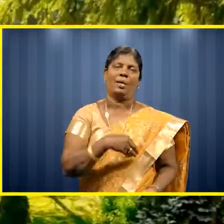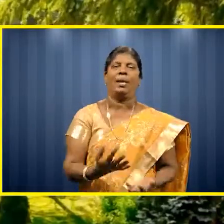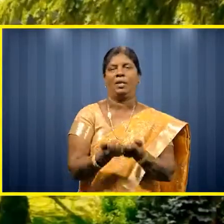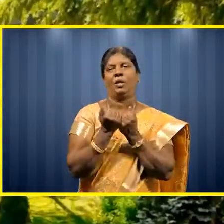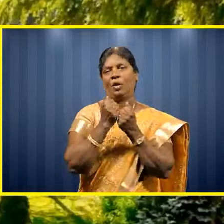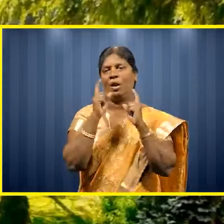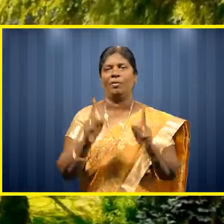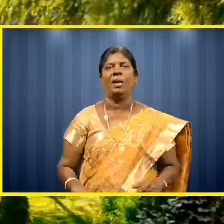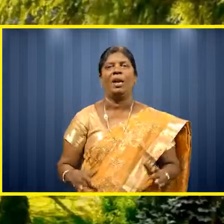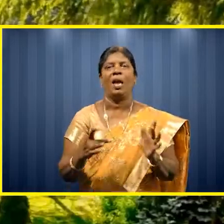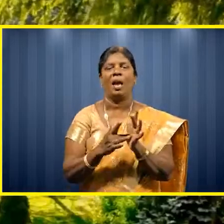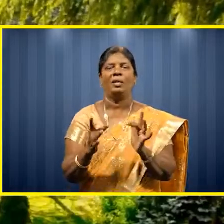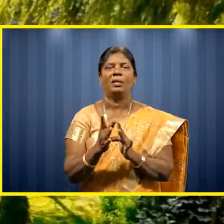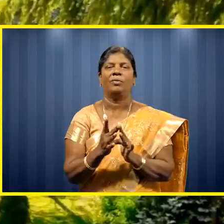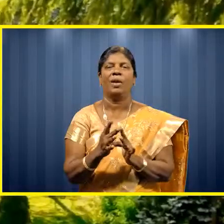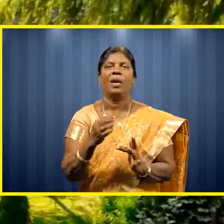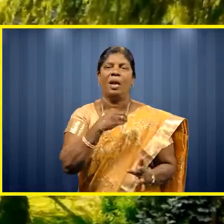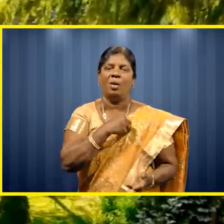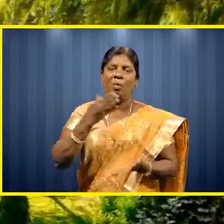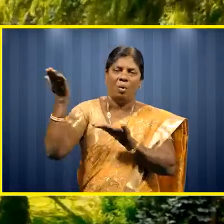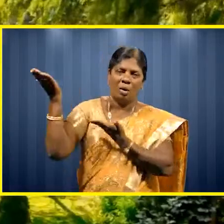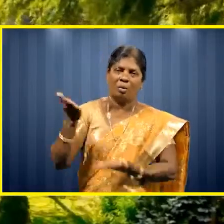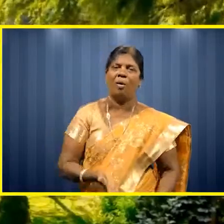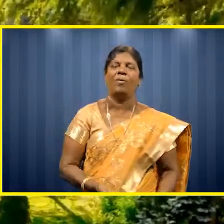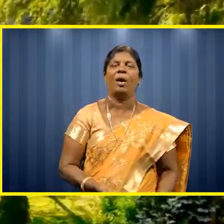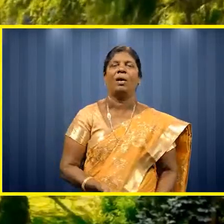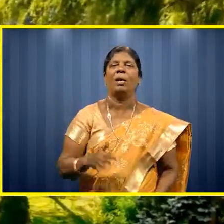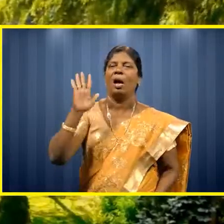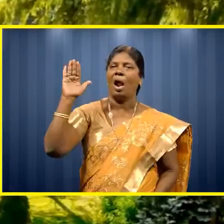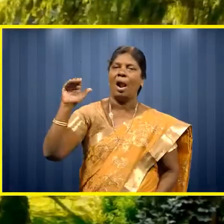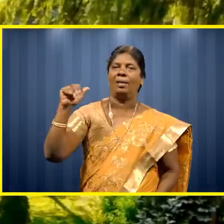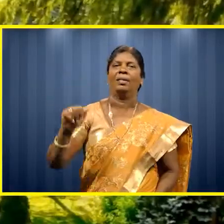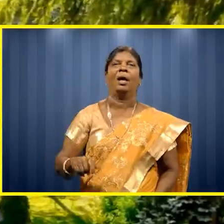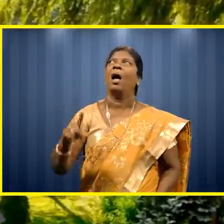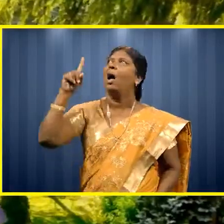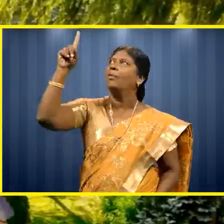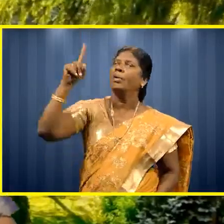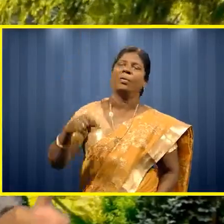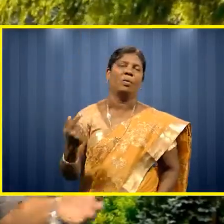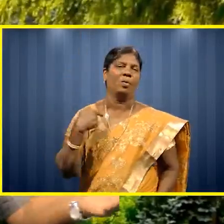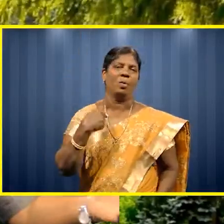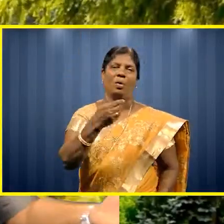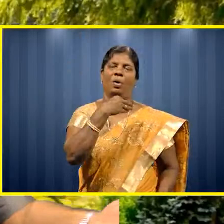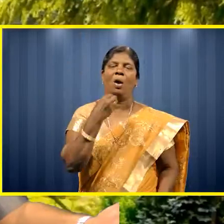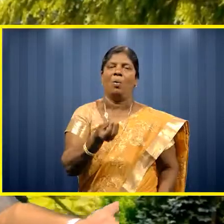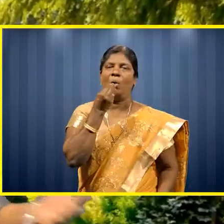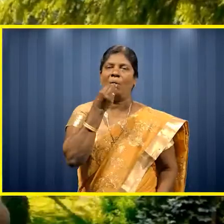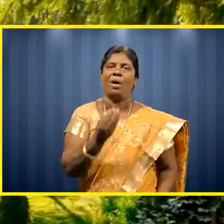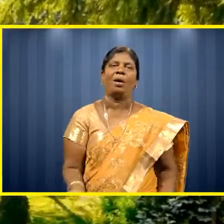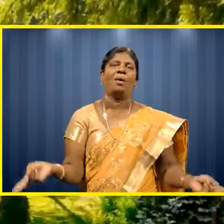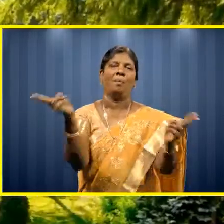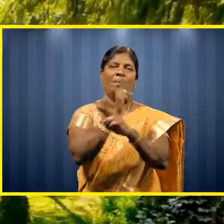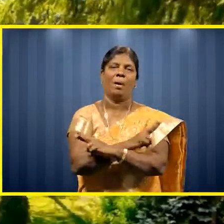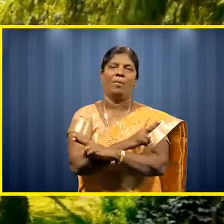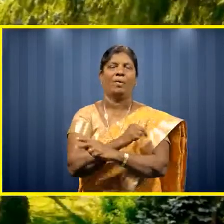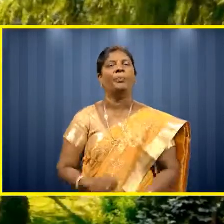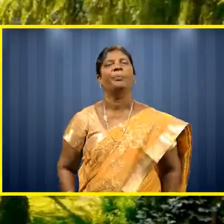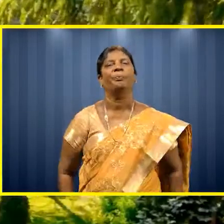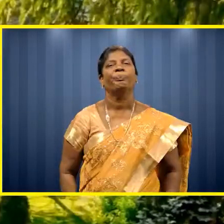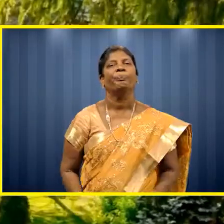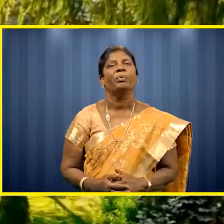அவரை ஏற்றுக்கொள்ளுங்கள். இயேசுவே என் உள்ளத்திலே வாரும் என்று நீங்கள் அழைத்தால் அவர் உங்கள் ஆத்ம உணவாக